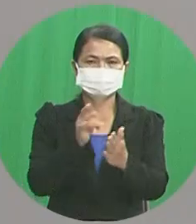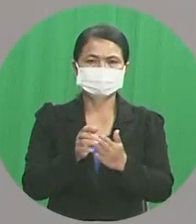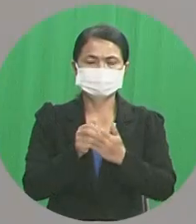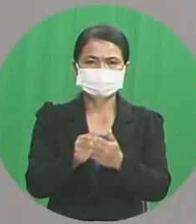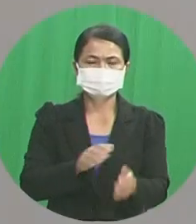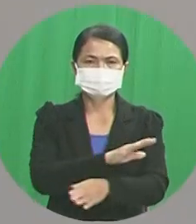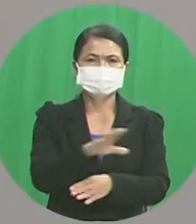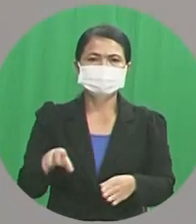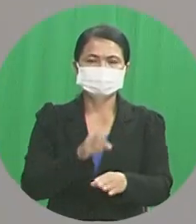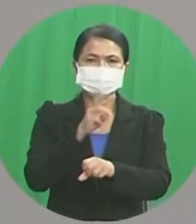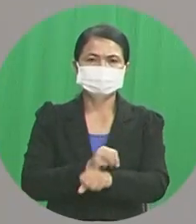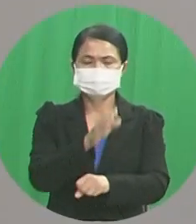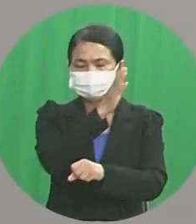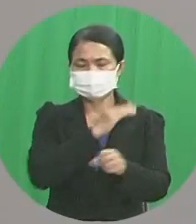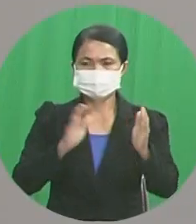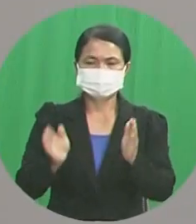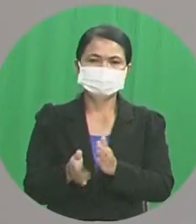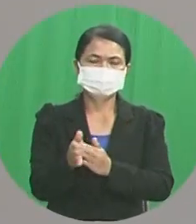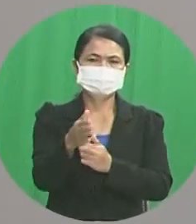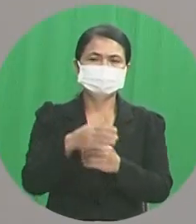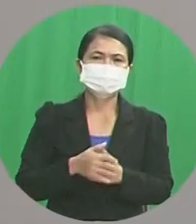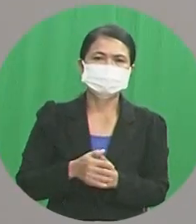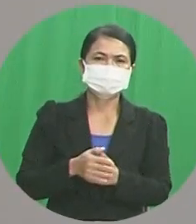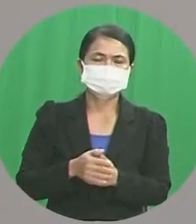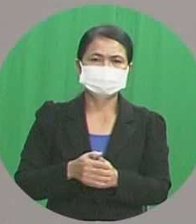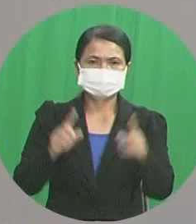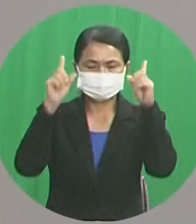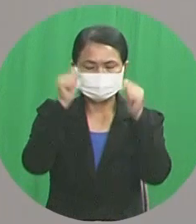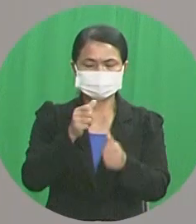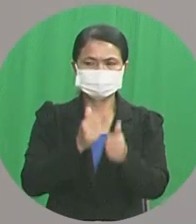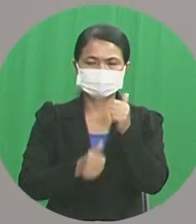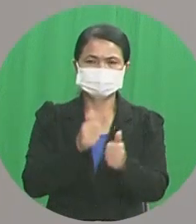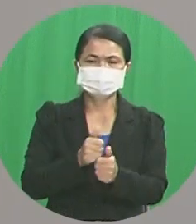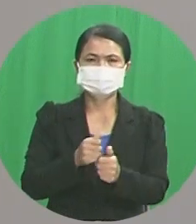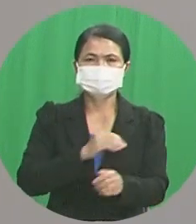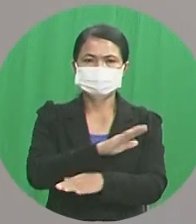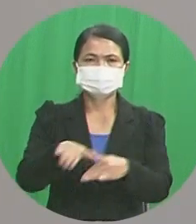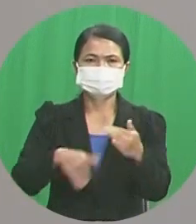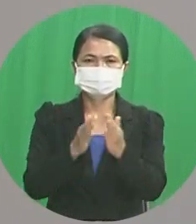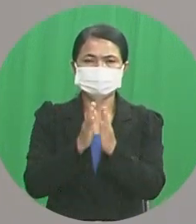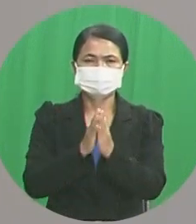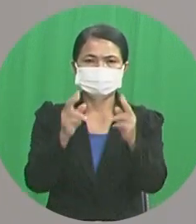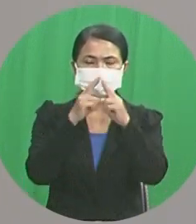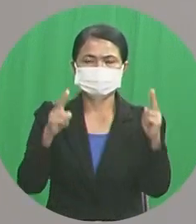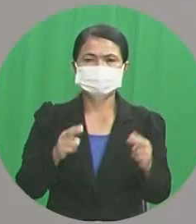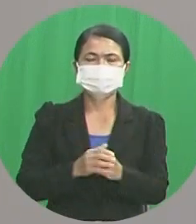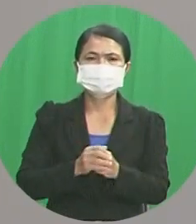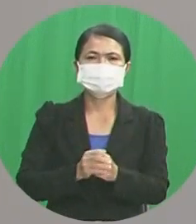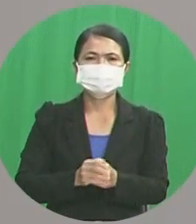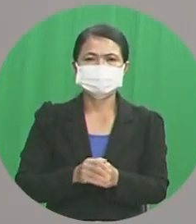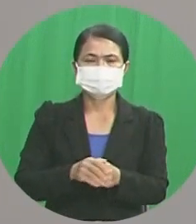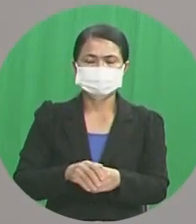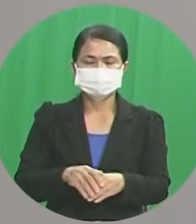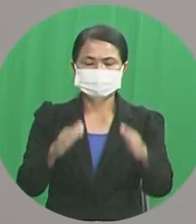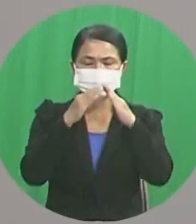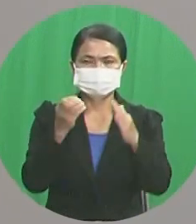បាលកម្ពុជានិងក្រសួងកសិកម្មរុក្ខាប្រមាញ់និងនេសាទឯកឧត្តមរដ្ឋមន្ត្រីបានថ្លែងអំណរគុណយ៉ាងជ្រាលជ្រៅជូនចំពោះ World Bank